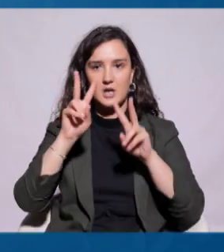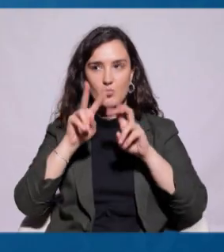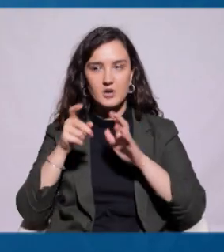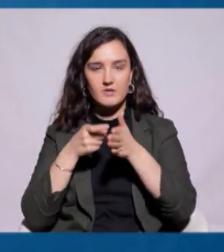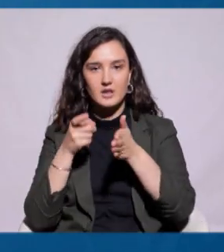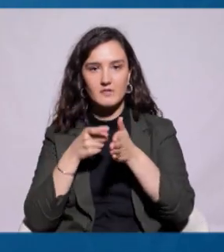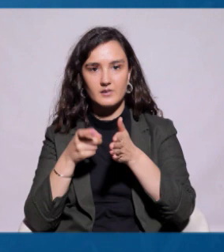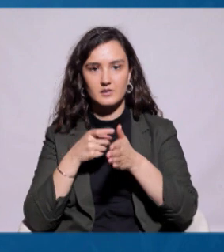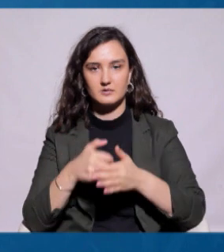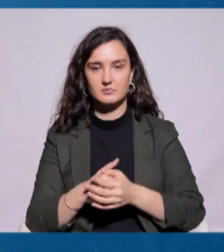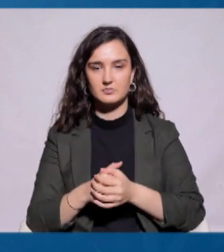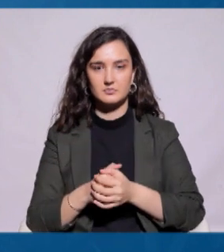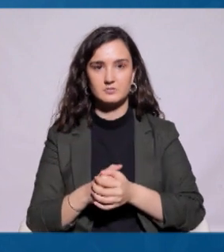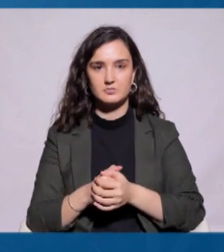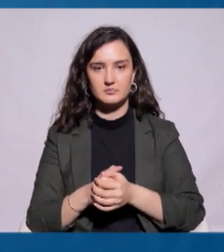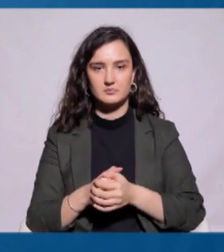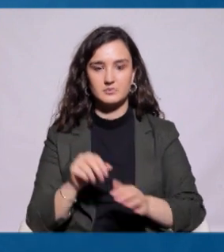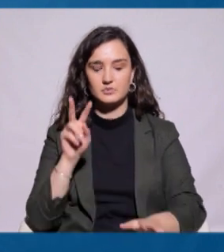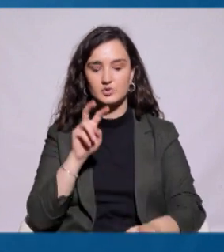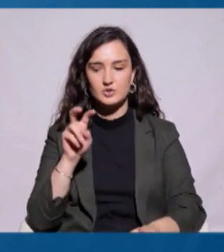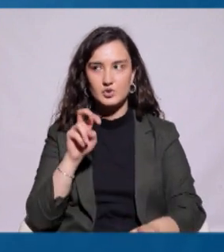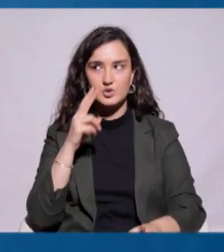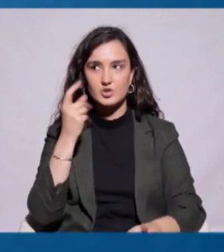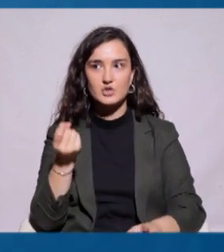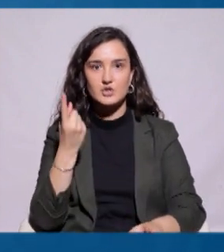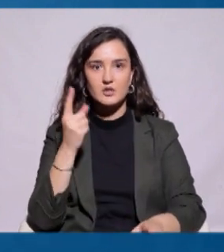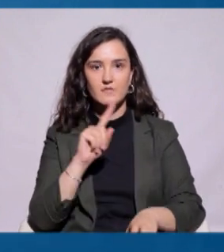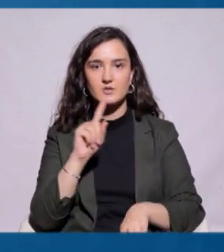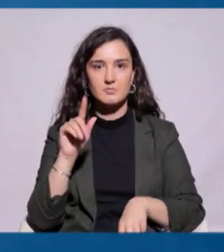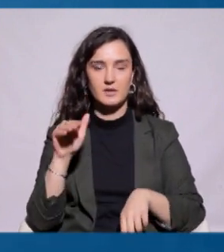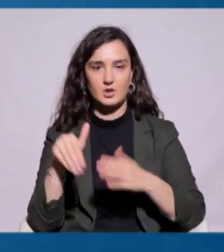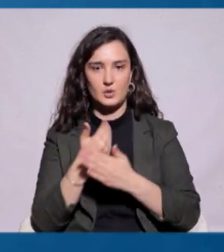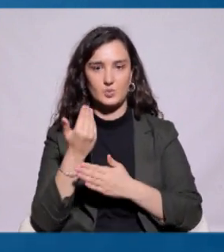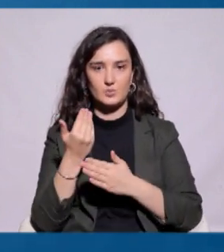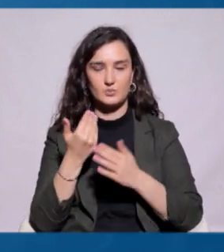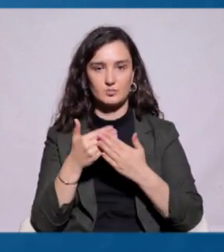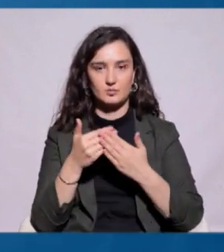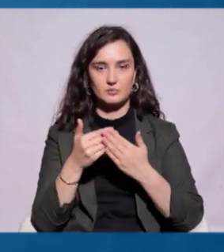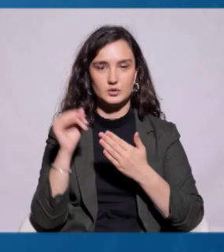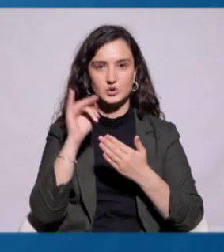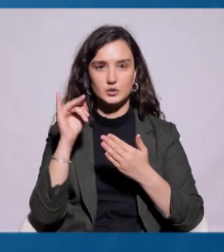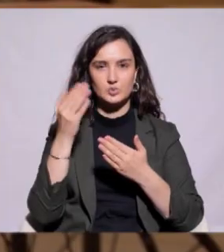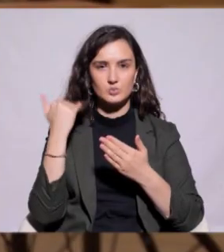გამოკვლევა. Explore means to search and discover something new. Throughout our history, there have been many